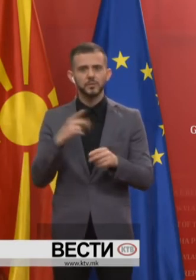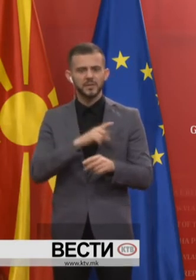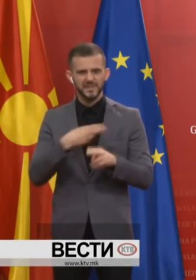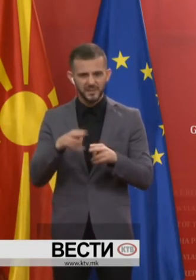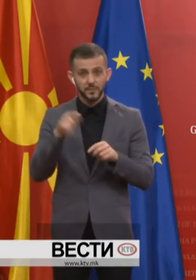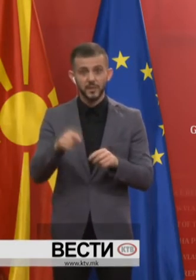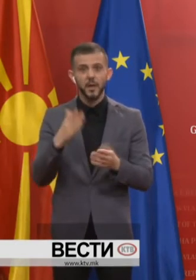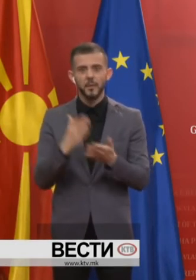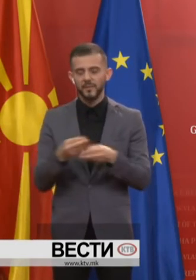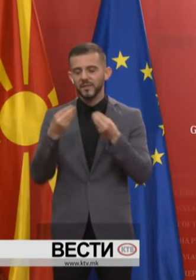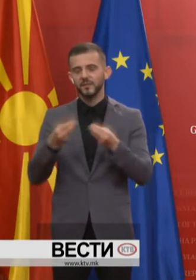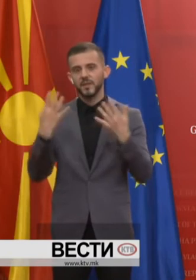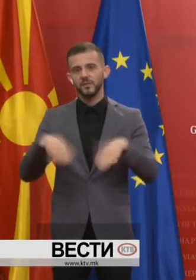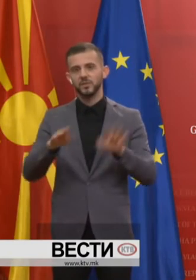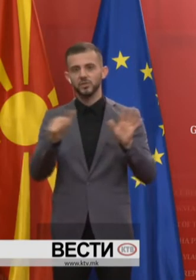вкупно